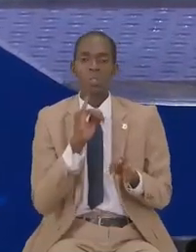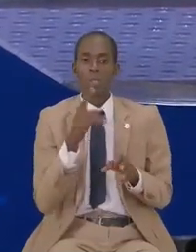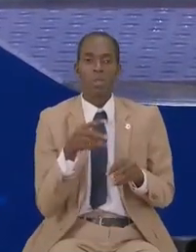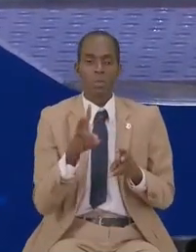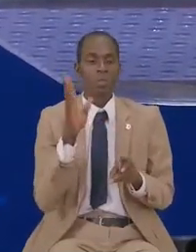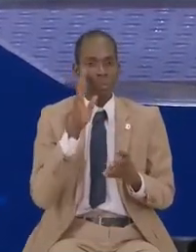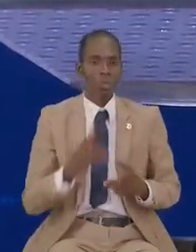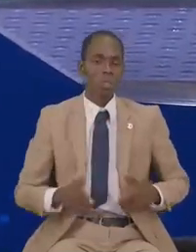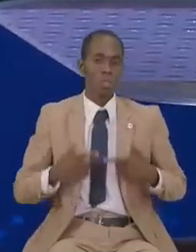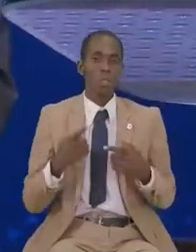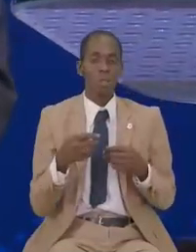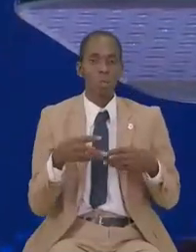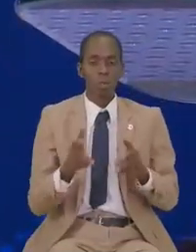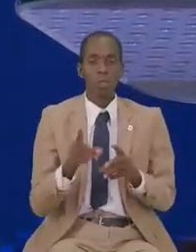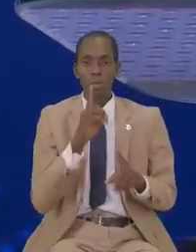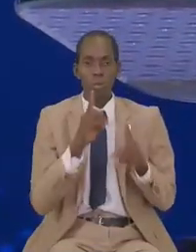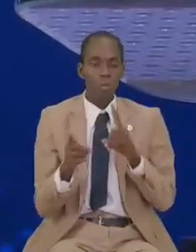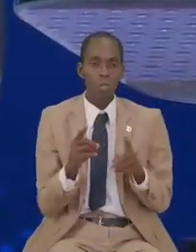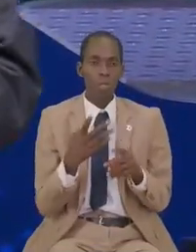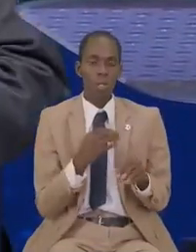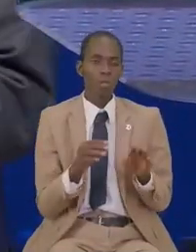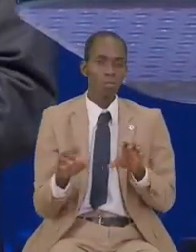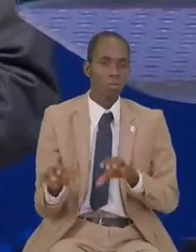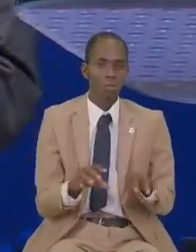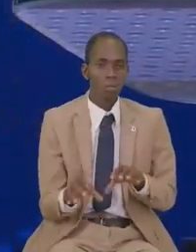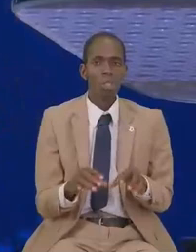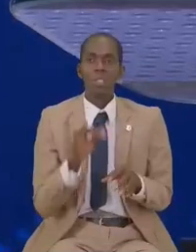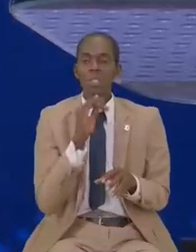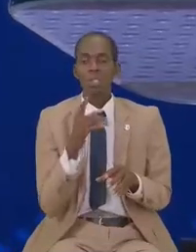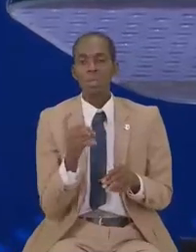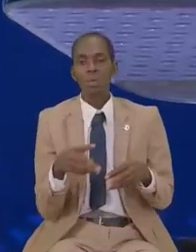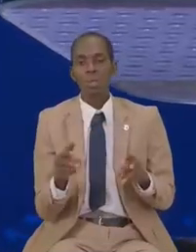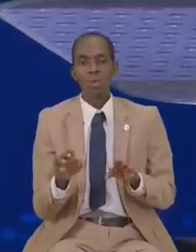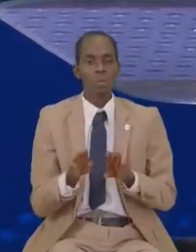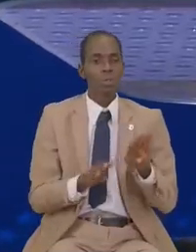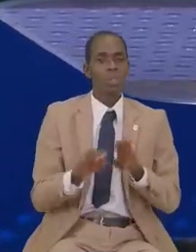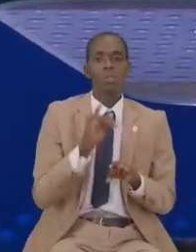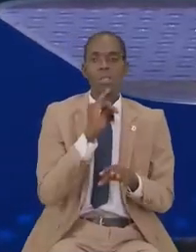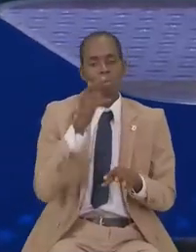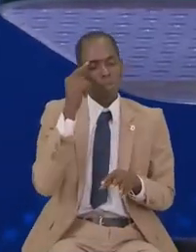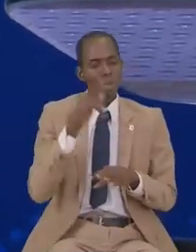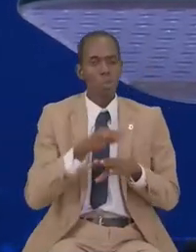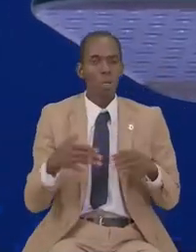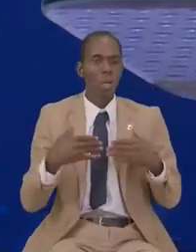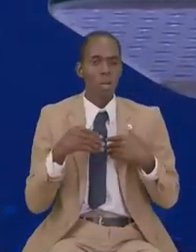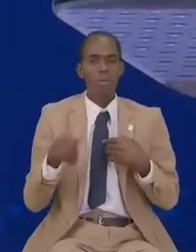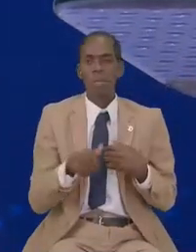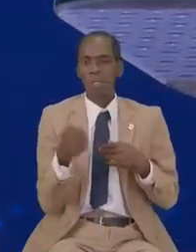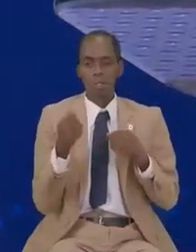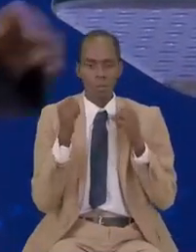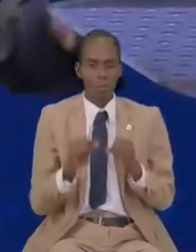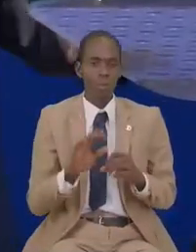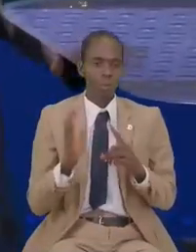ils parlent, telle tu vas vivre, la façon qu'ils agissent, telle tu vas agir. Parce que tu n'as pas de conviction. Après, mais